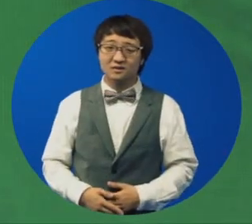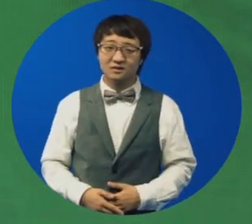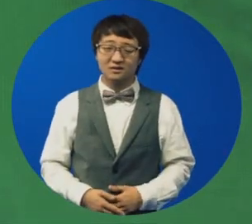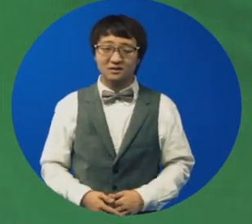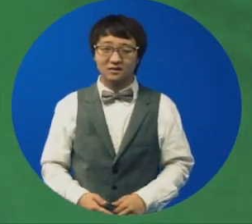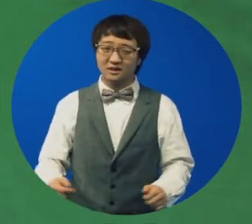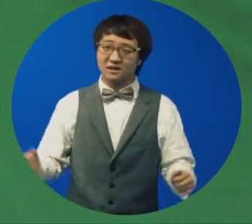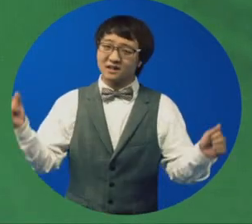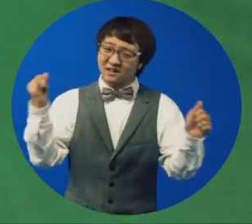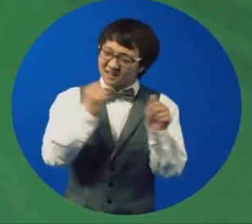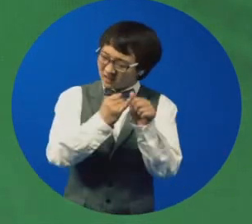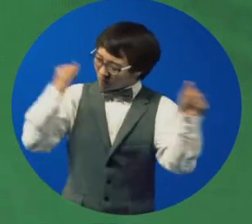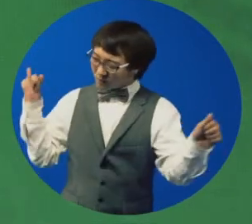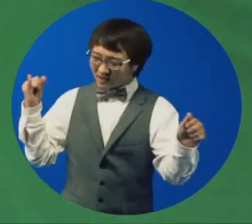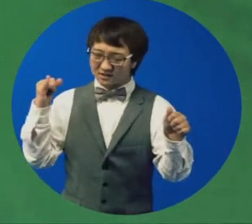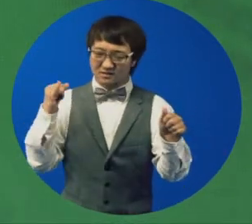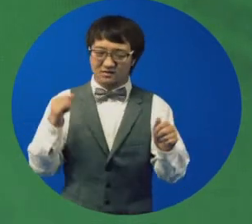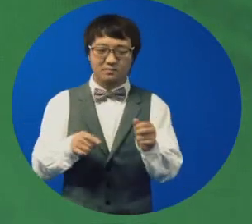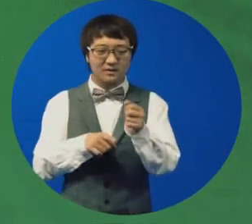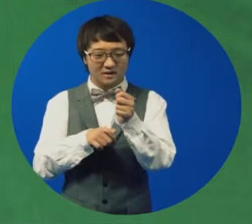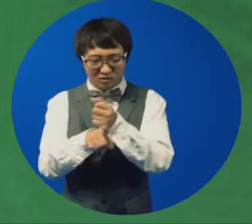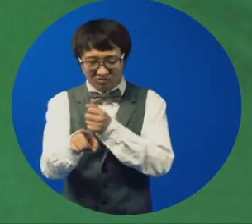100%가 결혼했다는 겁니다.